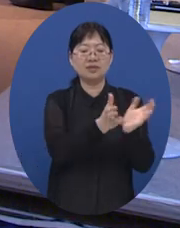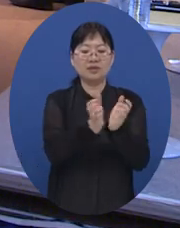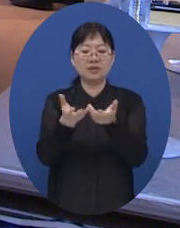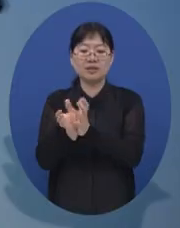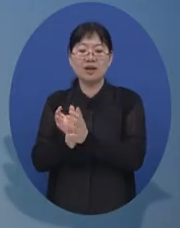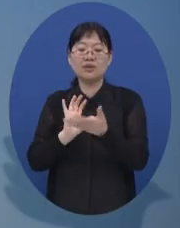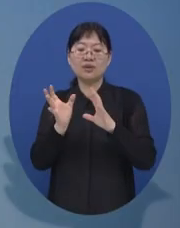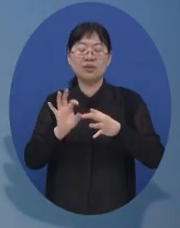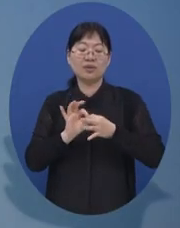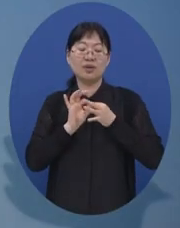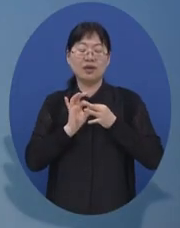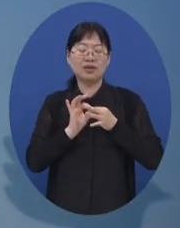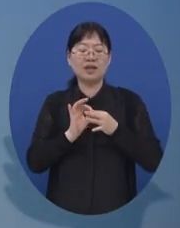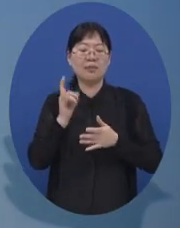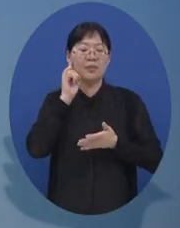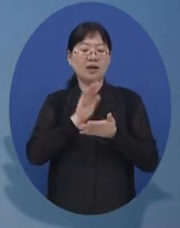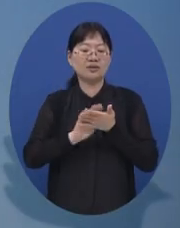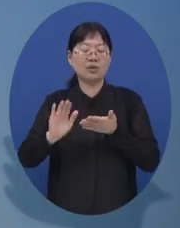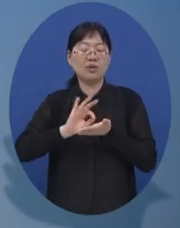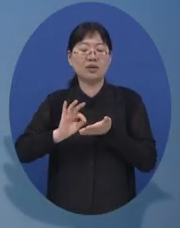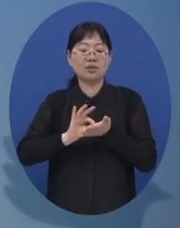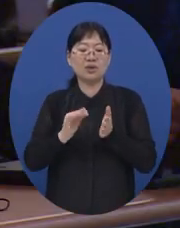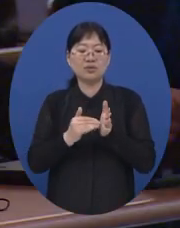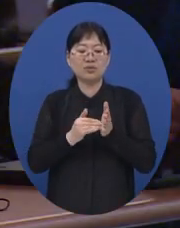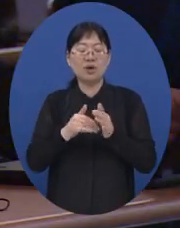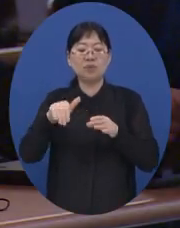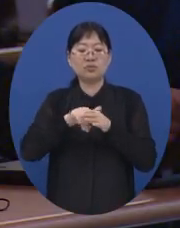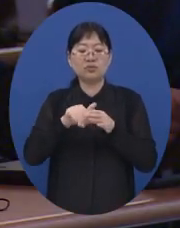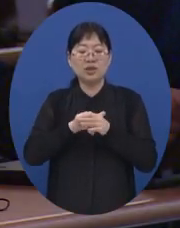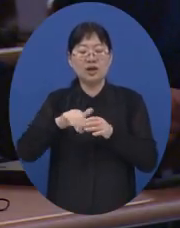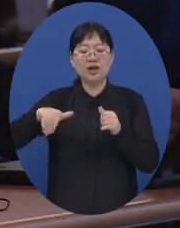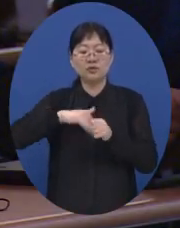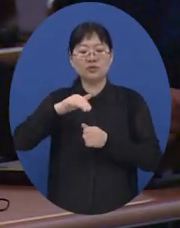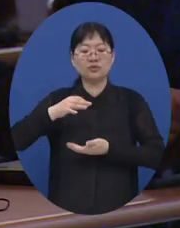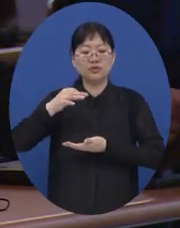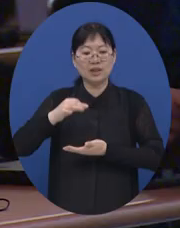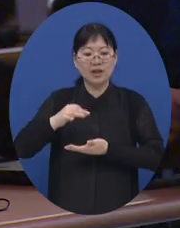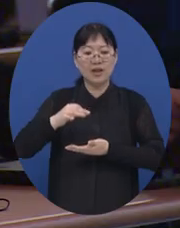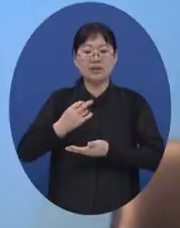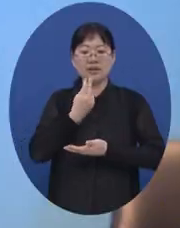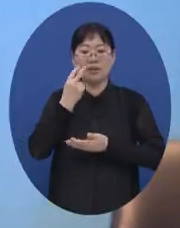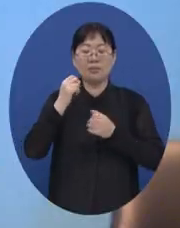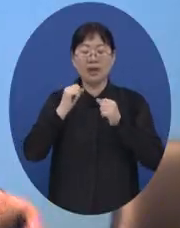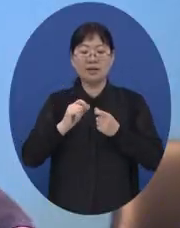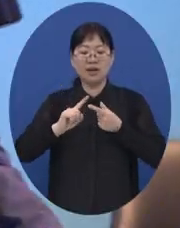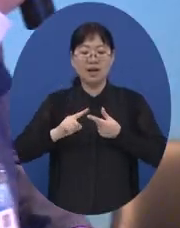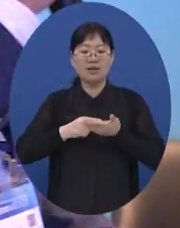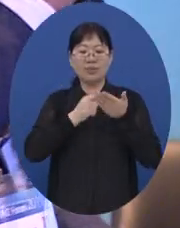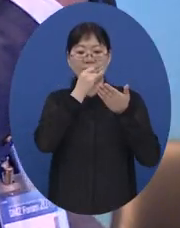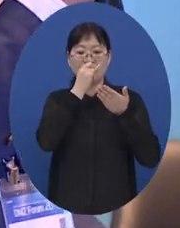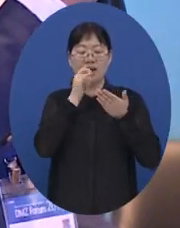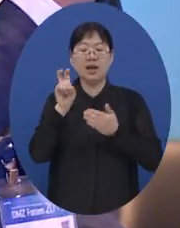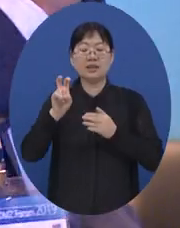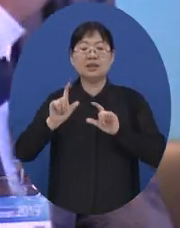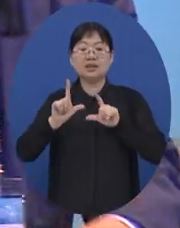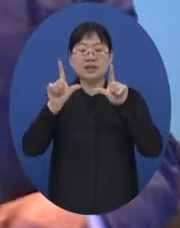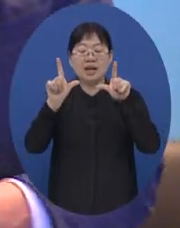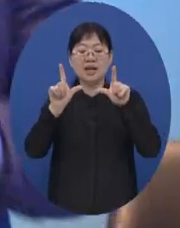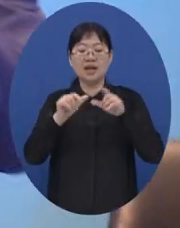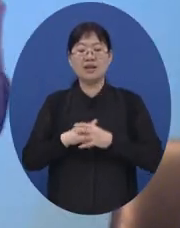통해 dmz 의 평화적 화병과 문화유산 및 생태 자원의 보전 방안을 제시했습니다 호롱 마지막 날인